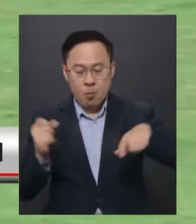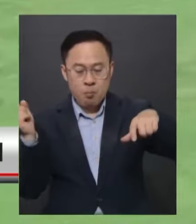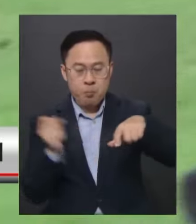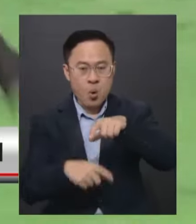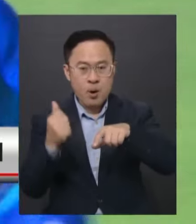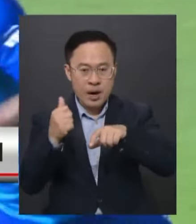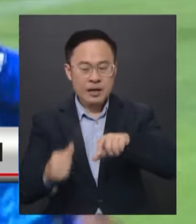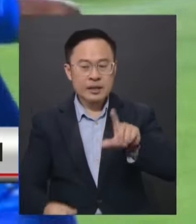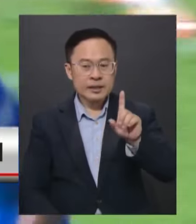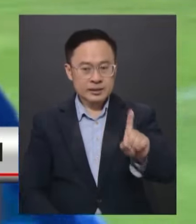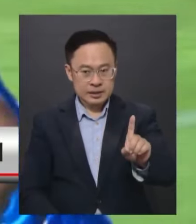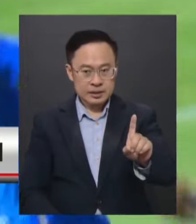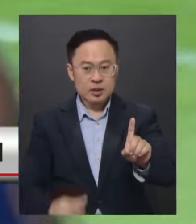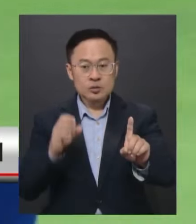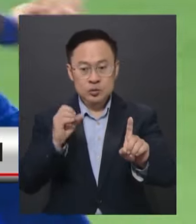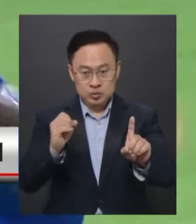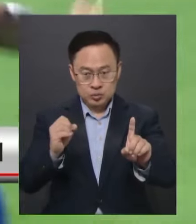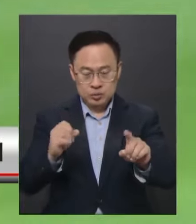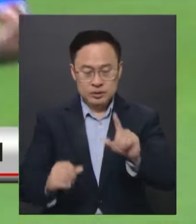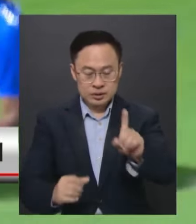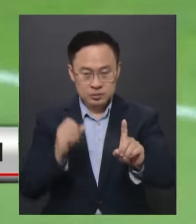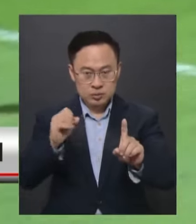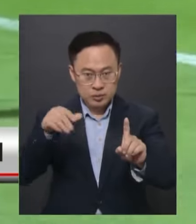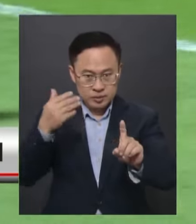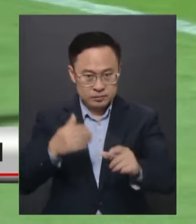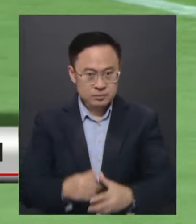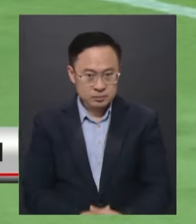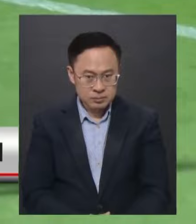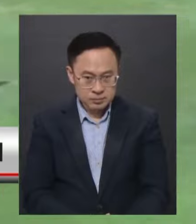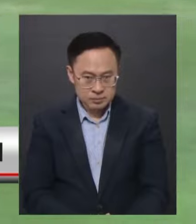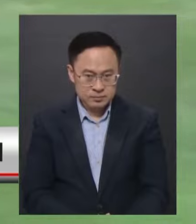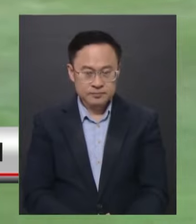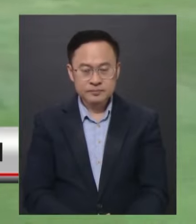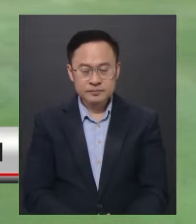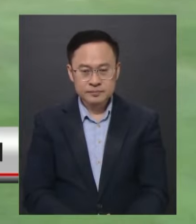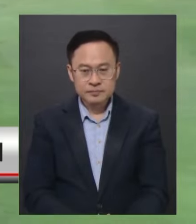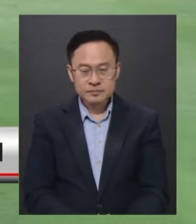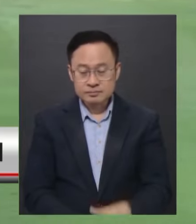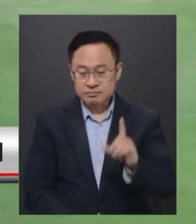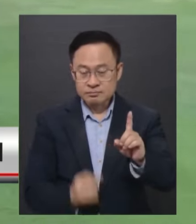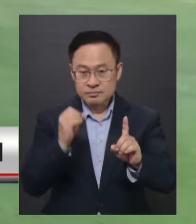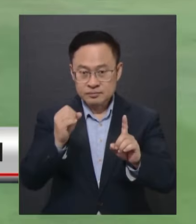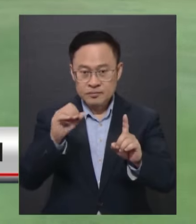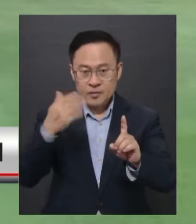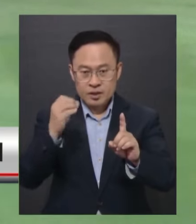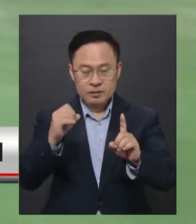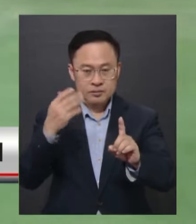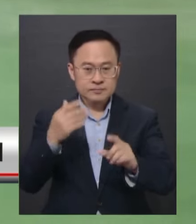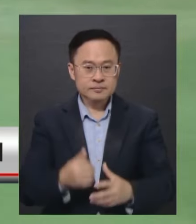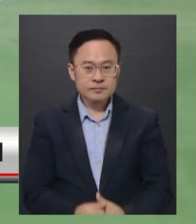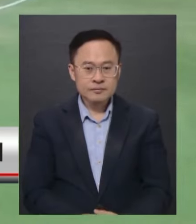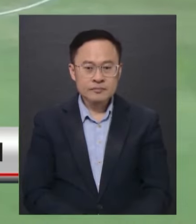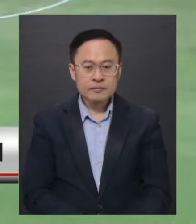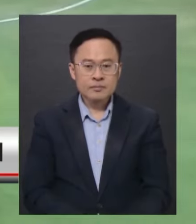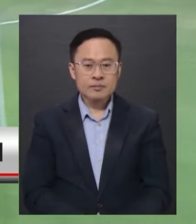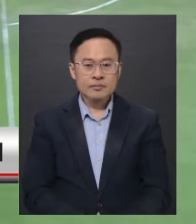ไคออนค่ะก็เป็นประตูขึ้นนำของทางเจ้าบ้านก่อนเลยนะคะ 1ประตูต่อ 0ค่ะเนี่ย